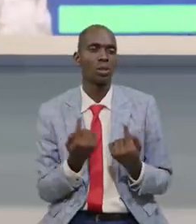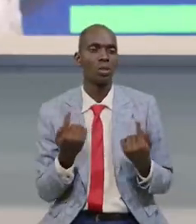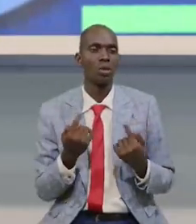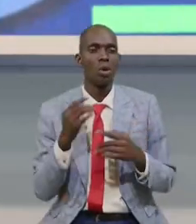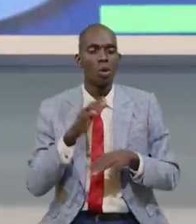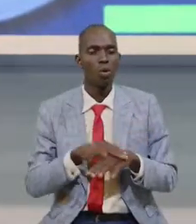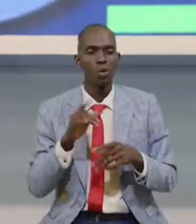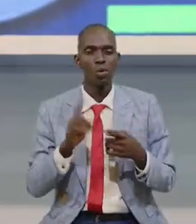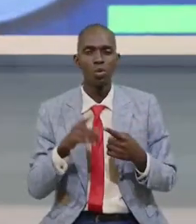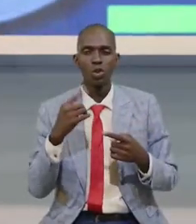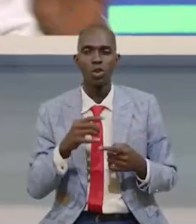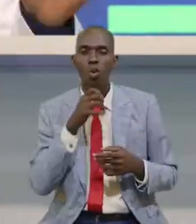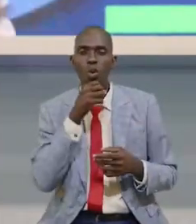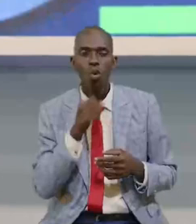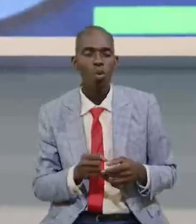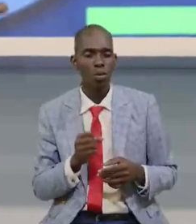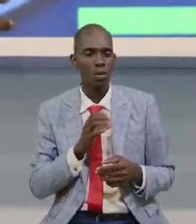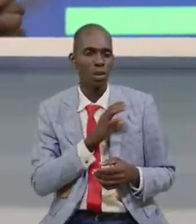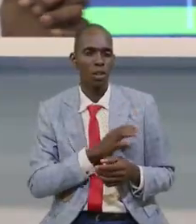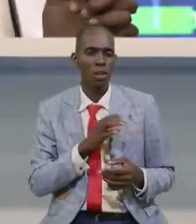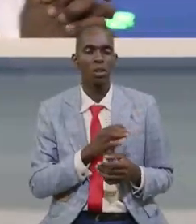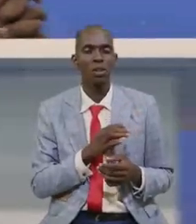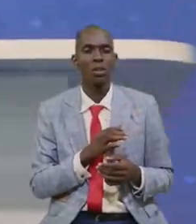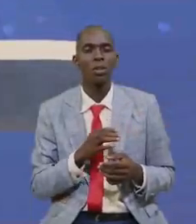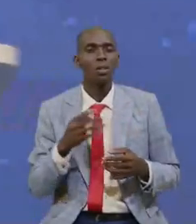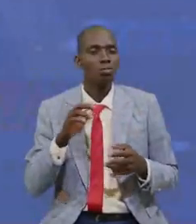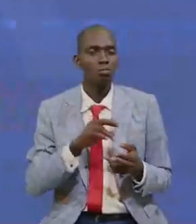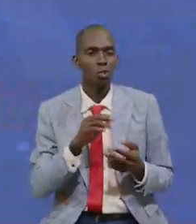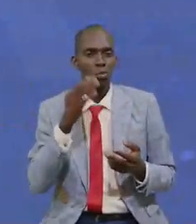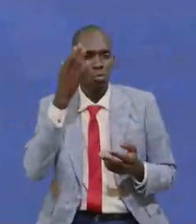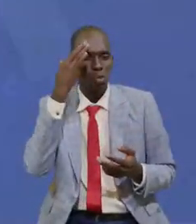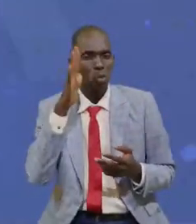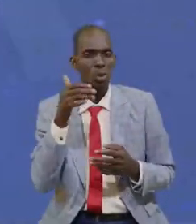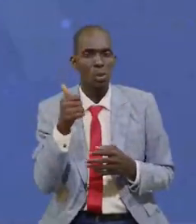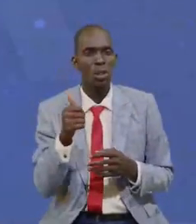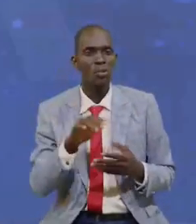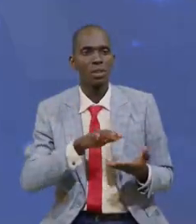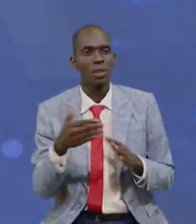Au péché. À l'ancien style de vie. Ainsi vous-même.